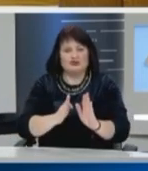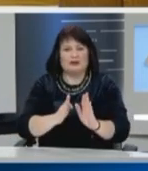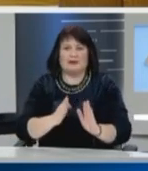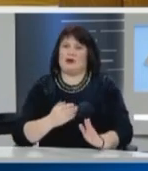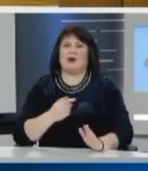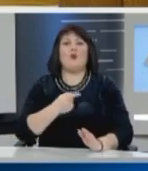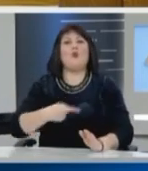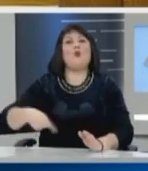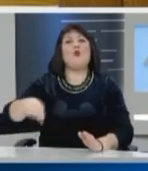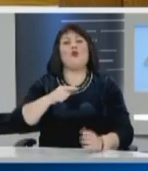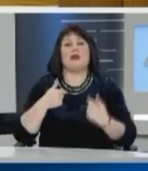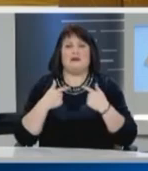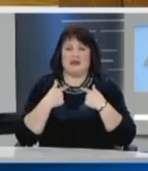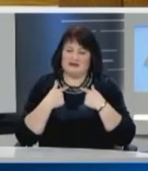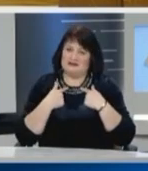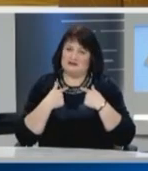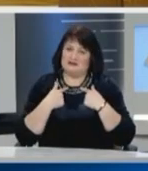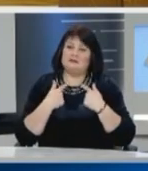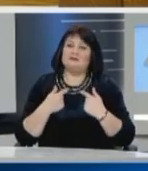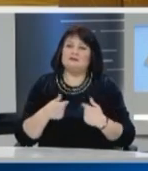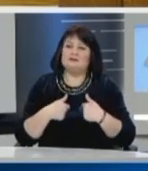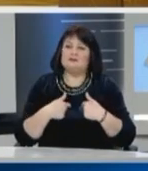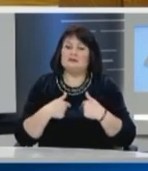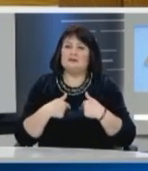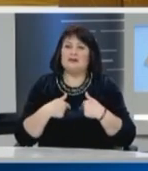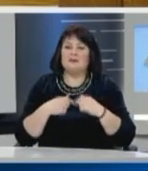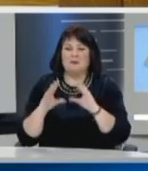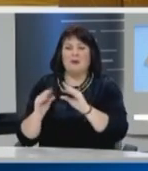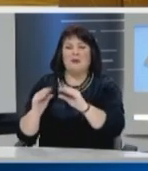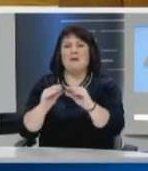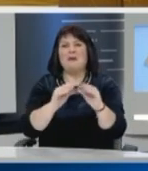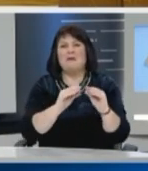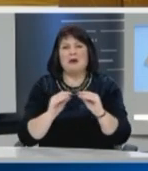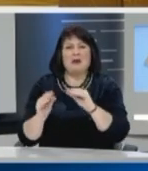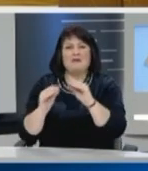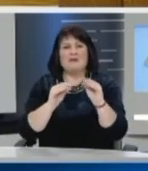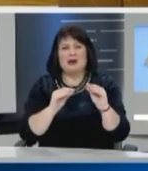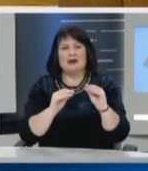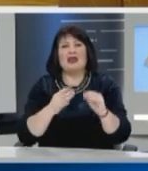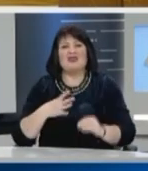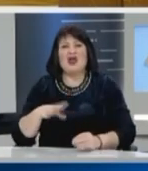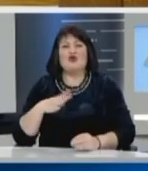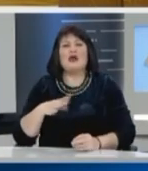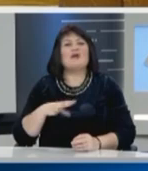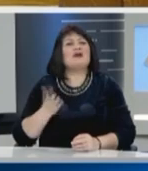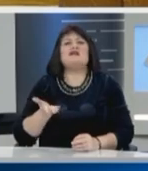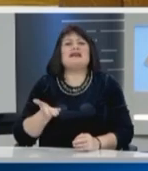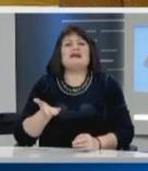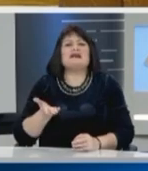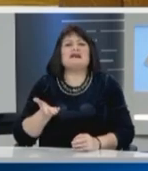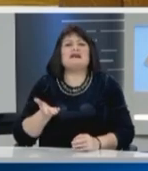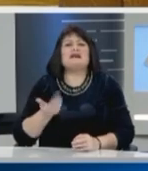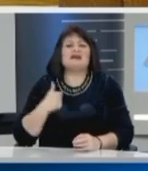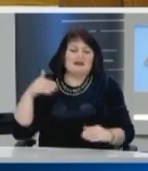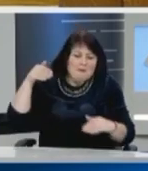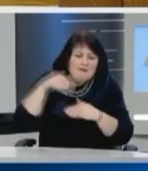όλοι και οι πολιτικοί αντίπαλοι, αλλά και αυτά τα φερέφωνα, με πάθος επιθυμούσαν